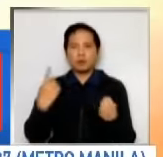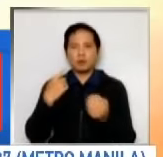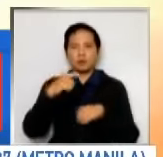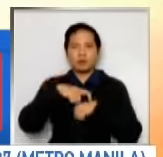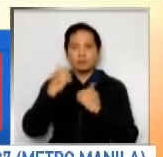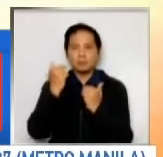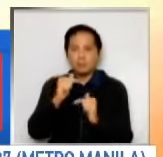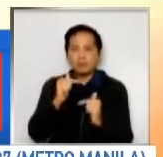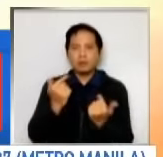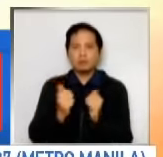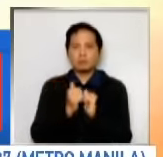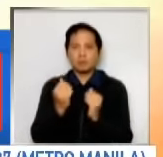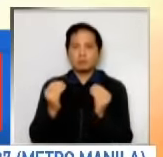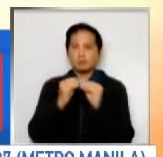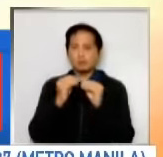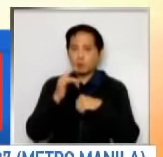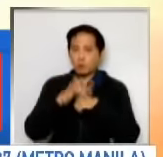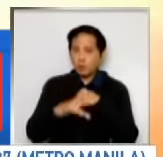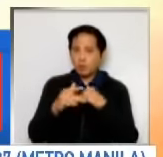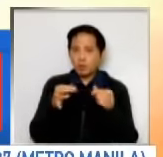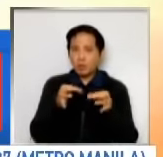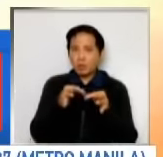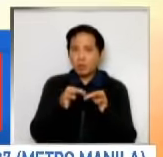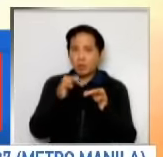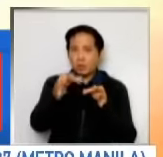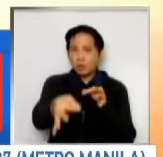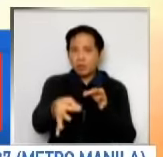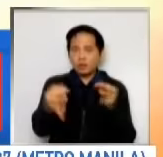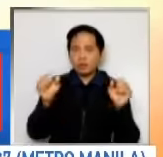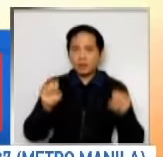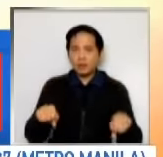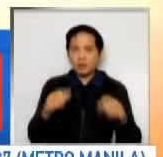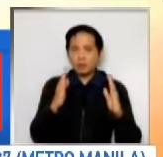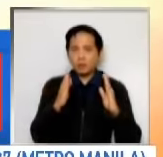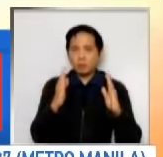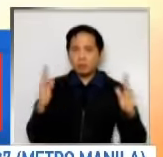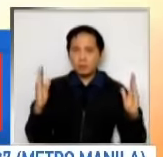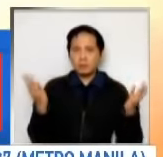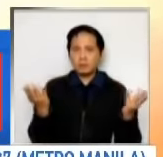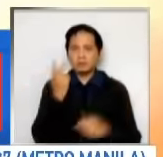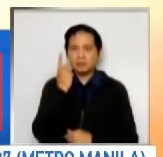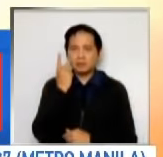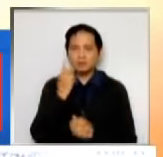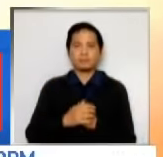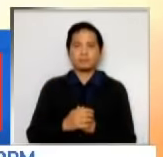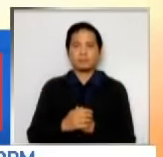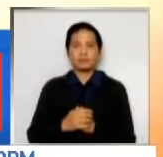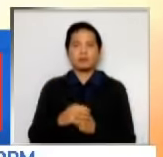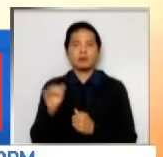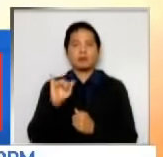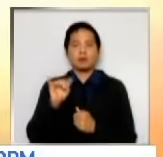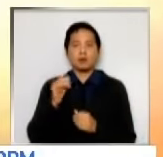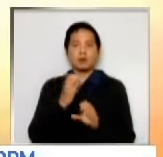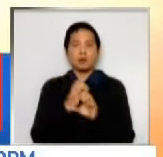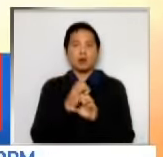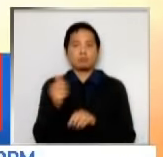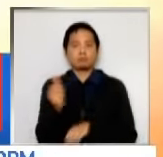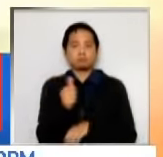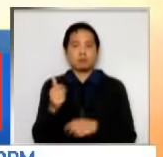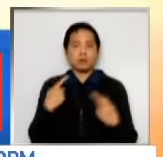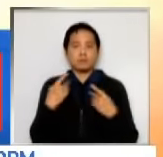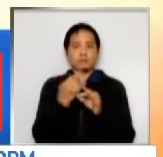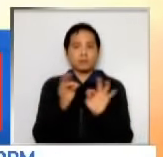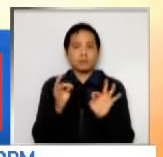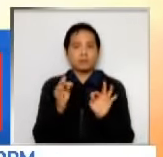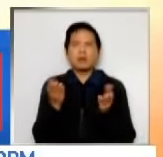itong mga pagkakataon. May mga free ride pa po tayo, no? O shuttle, no? Pakibanggit na lang ho, saan mga lugar ito?